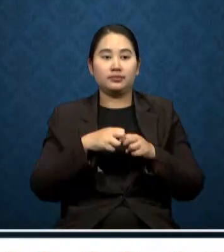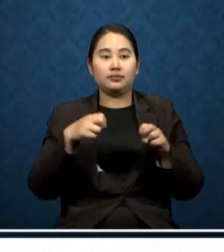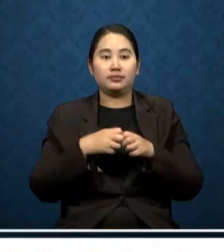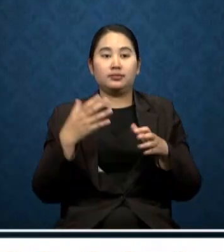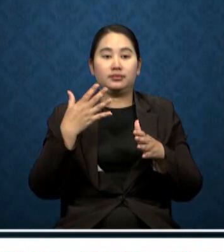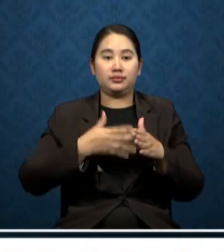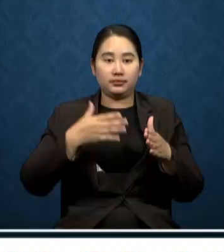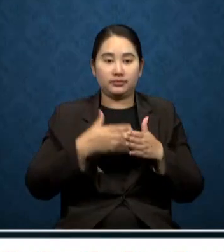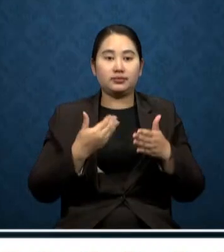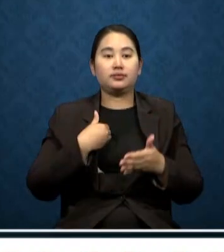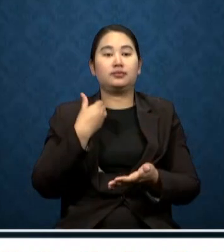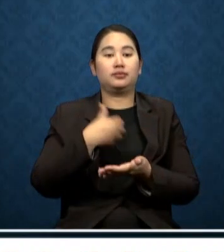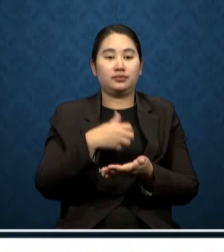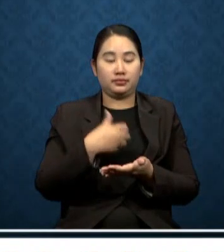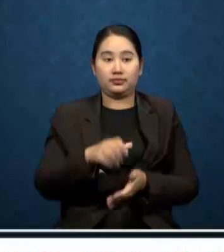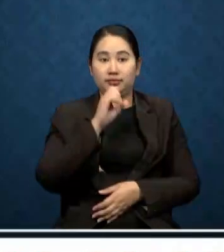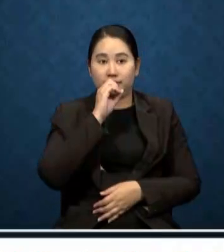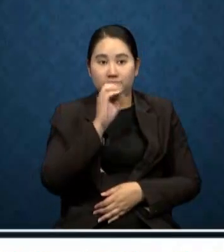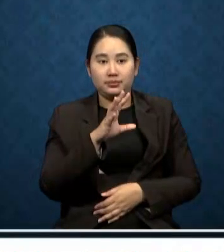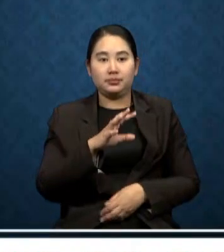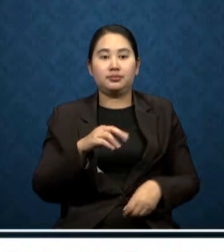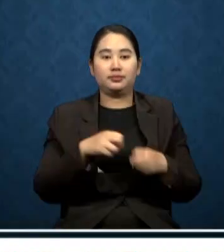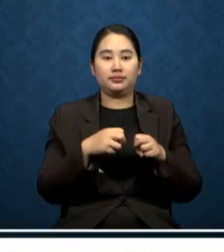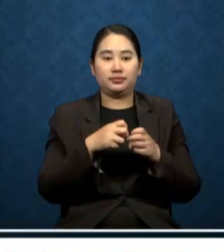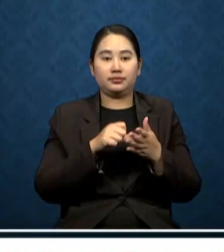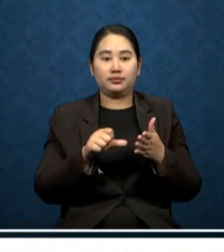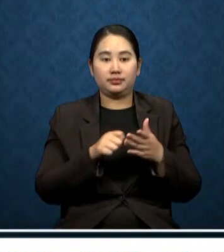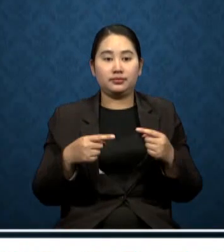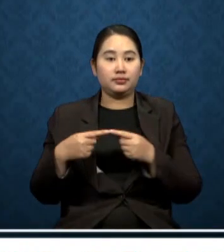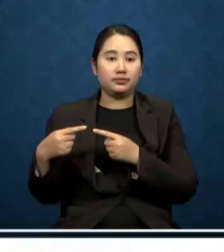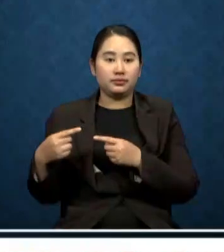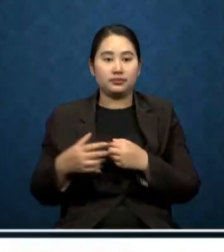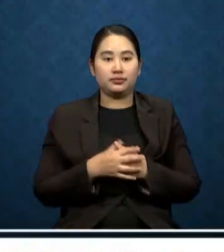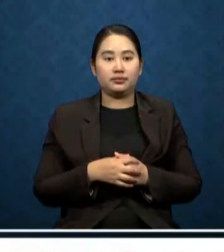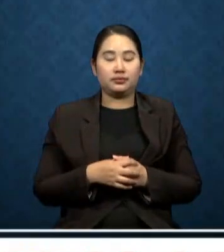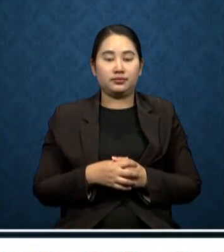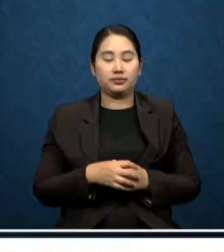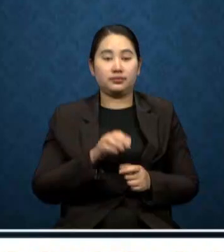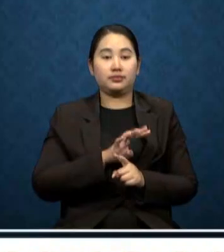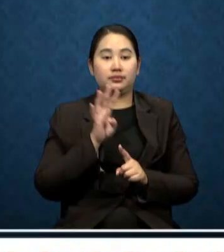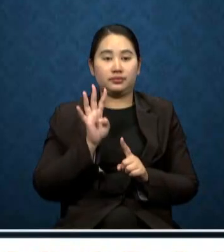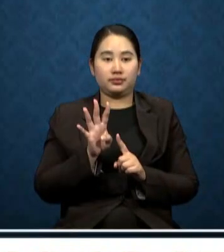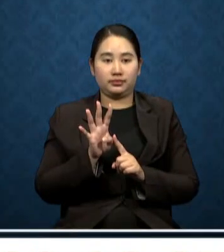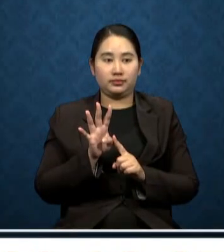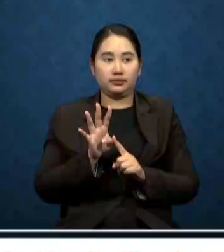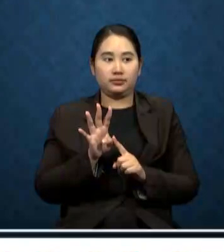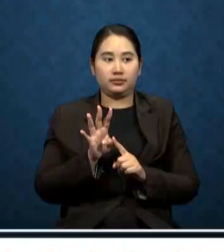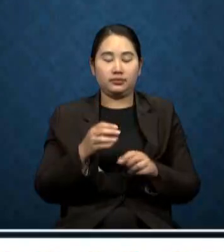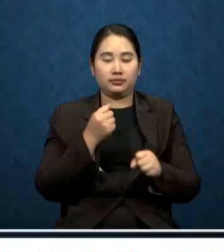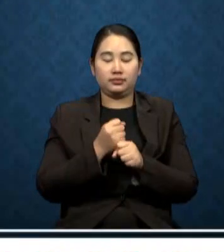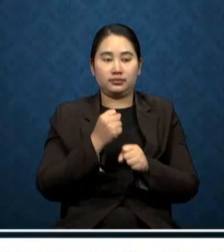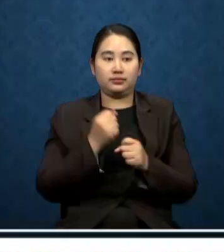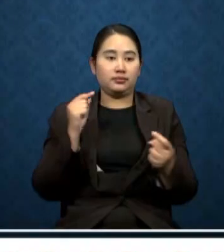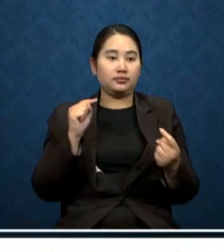ษัเกิดข้ แลวก็นำมานะครับแล้วหาทางต่ไปวาจะทำยัไประการที่ 4 วศาคภสังคม ไม่สามารถเข้าถึง